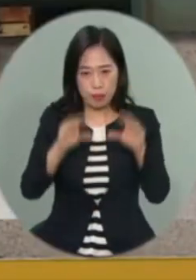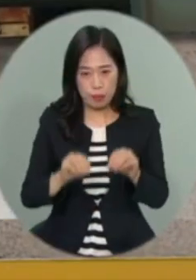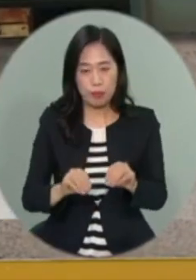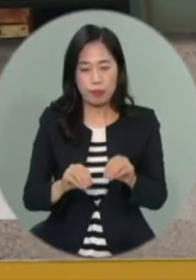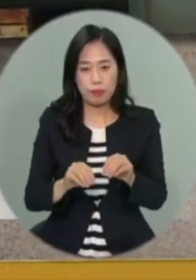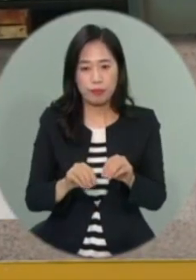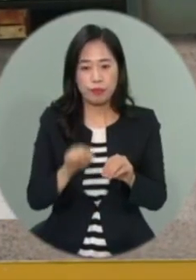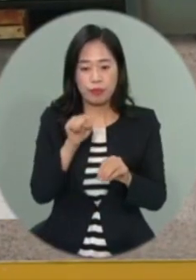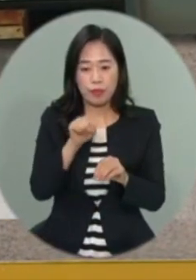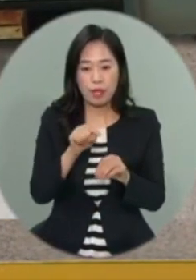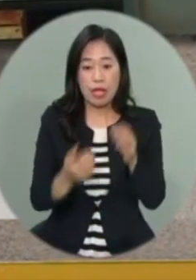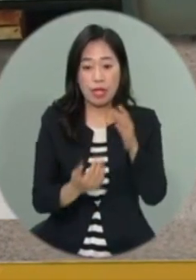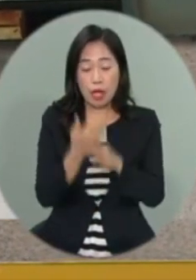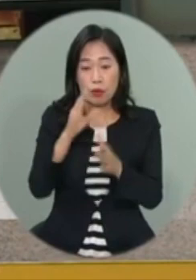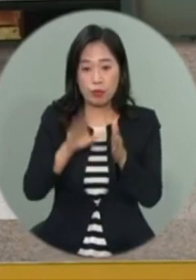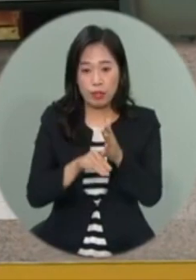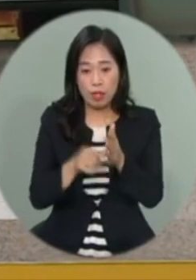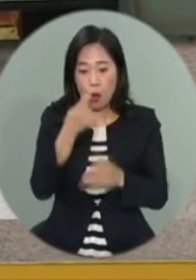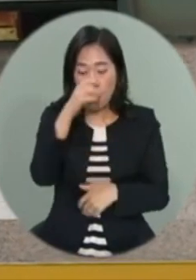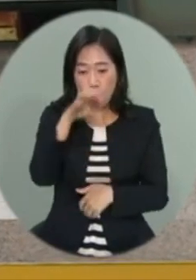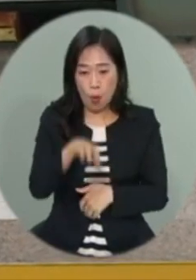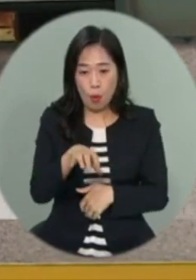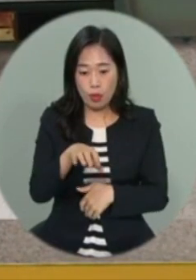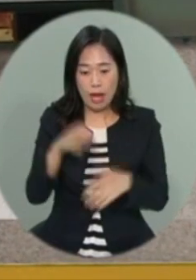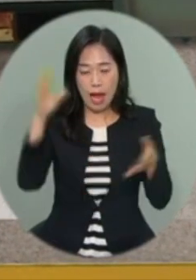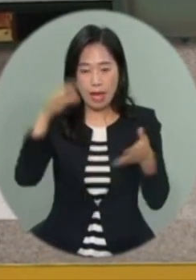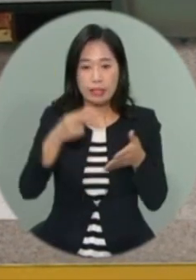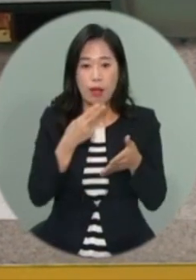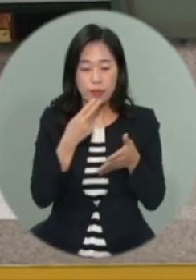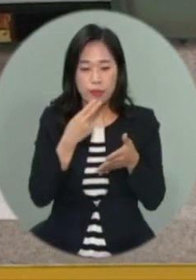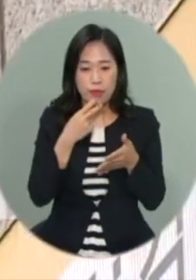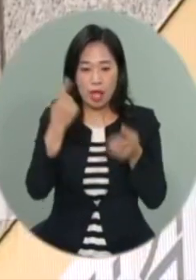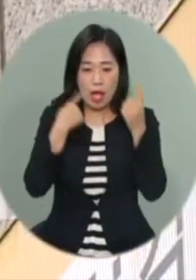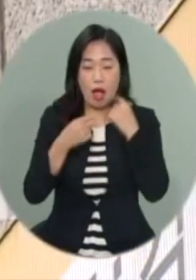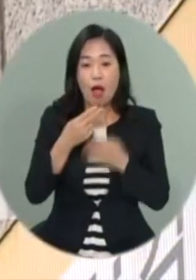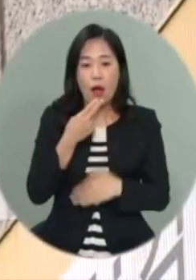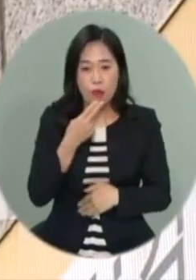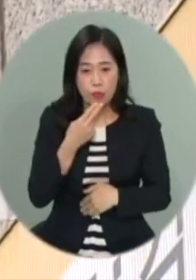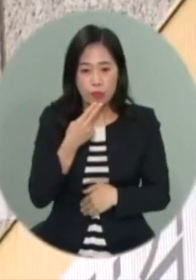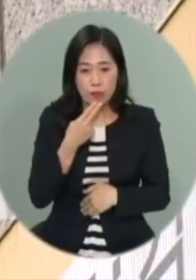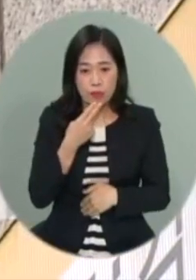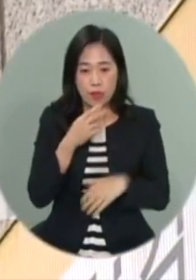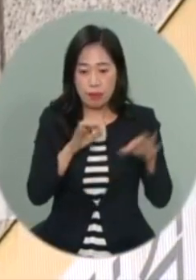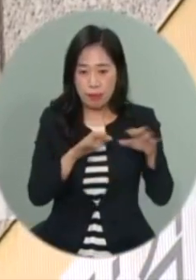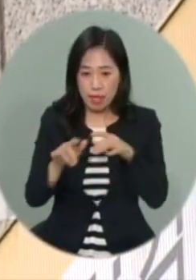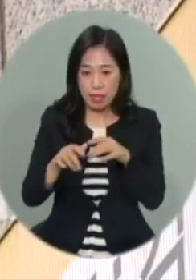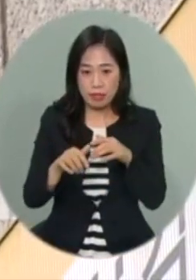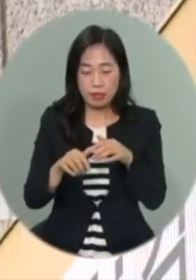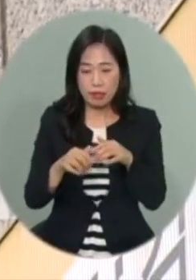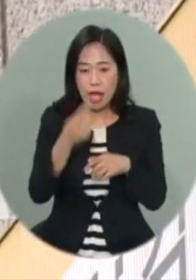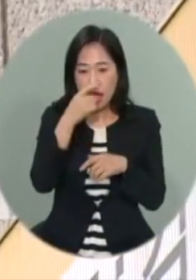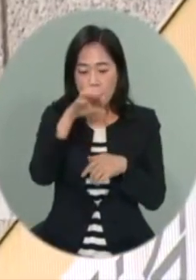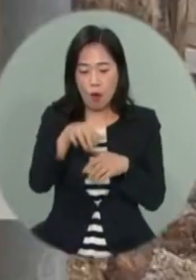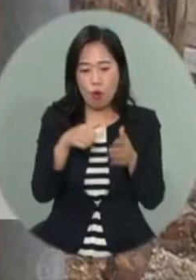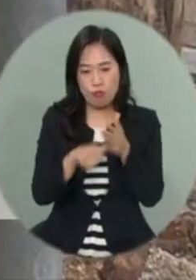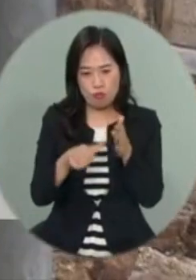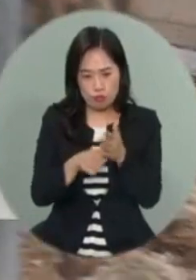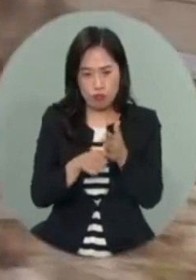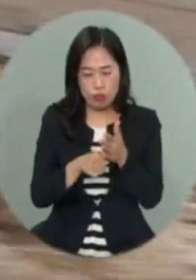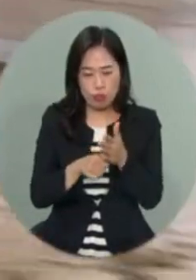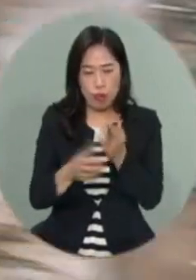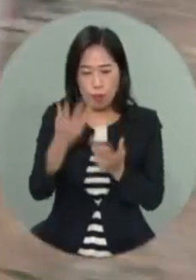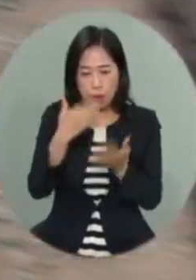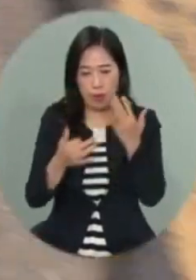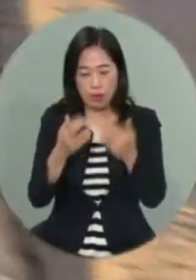꺼졌습니다. 사고 당시 학원에 원생들이 없어 다친 사람은 없었지만 피아노 등 학원 집기 등이 불에 타